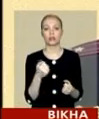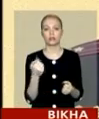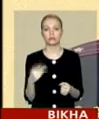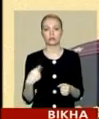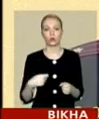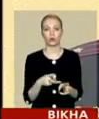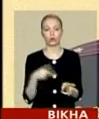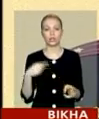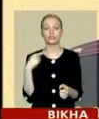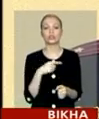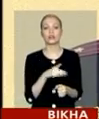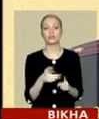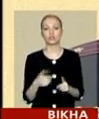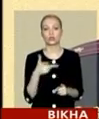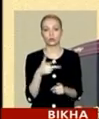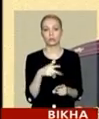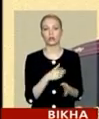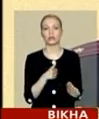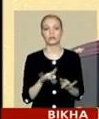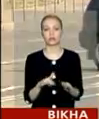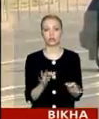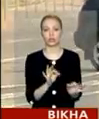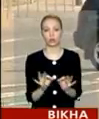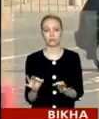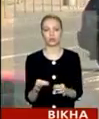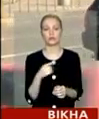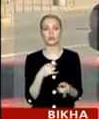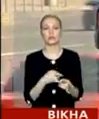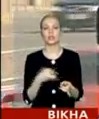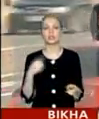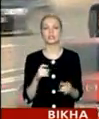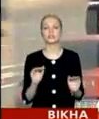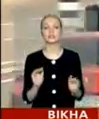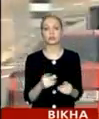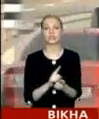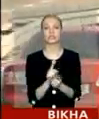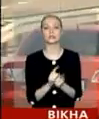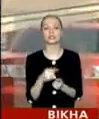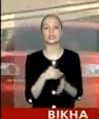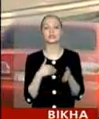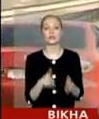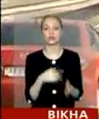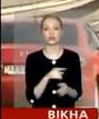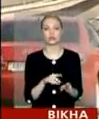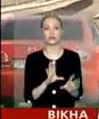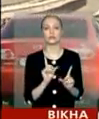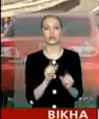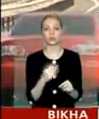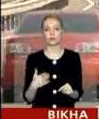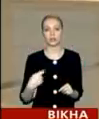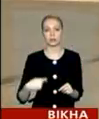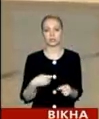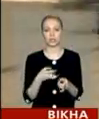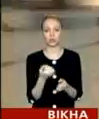кортежа, не пізніше 3 минут, движення нормалізовується. Тисняви зменшили, змінивши маршрут пересування президентського